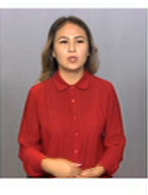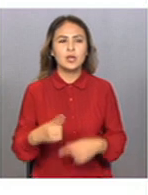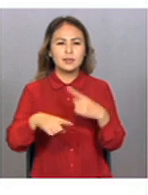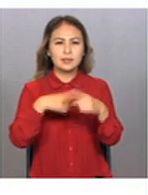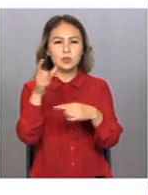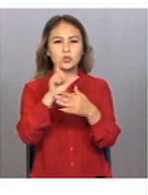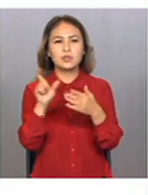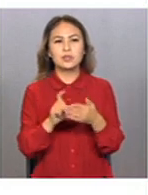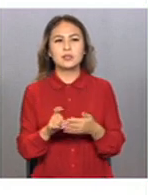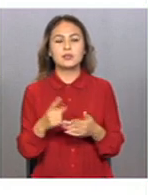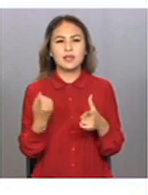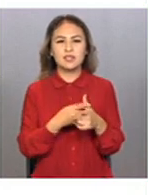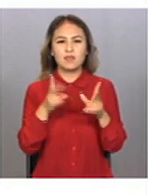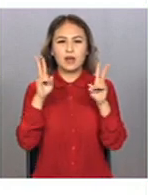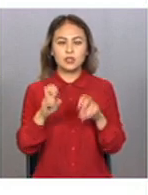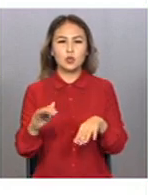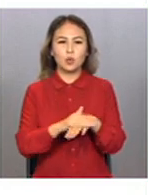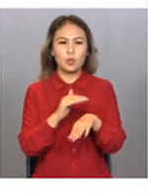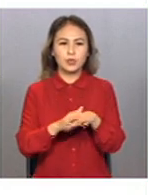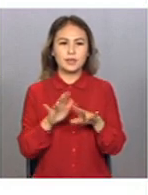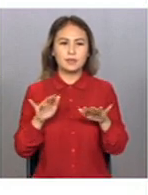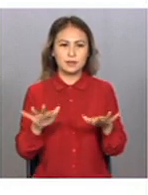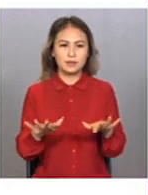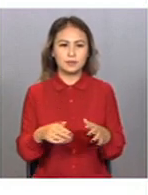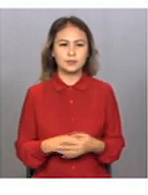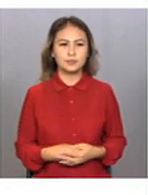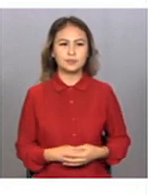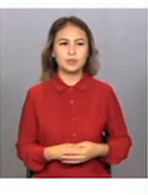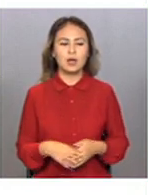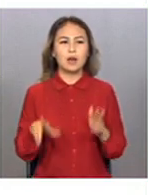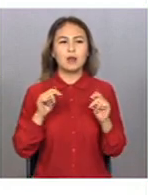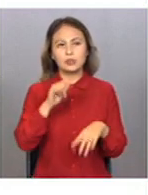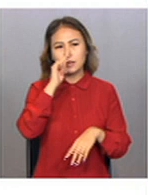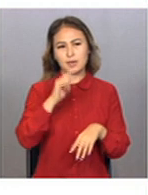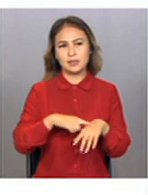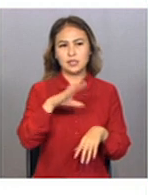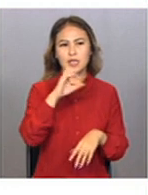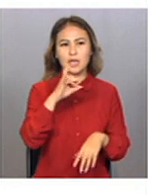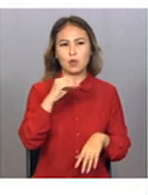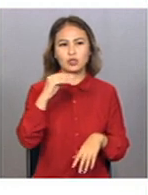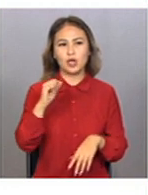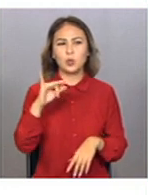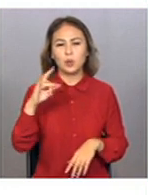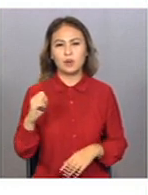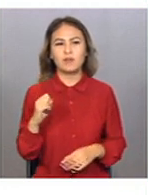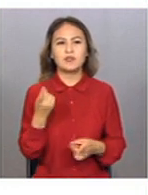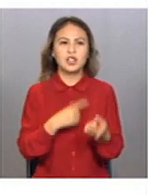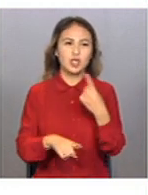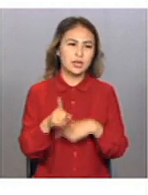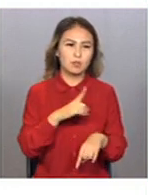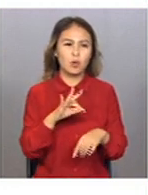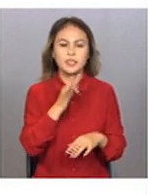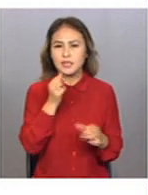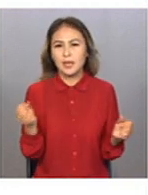Следующий текст называется «Доброе дело». Как-то раз Сережа и Юра